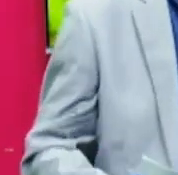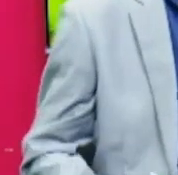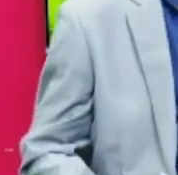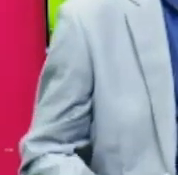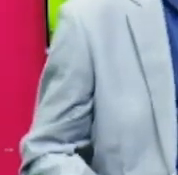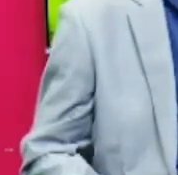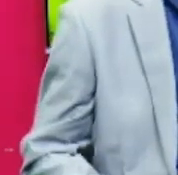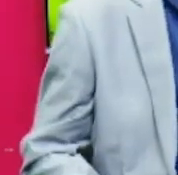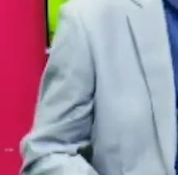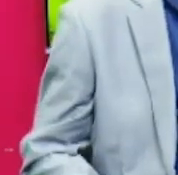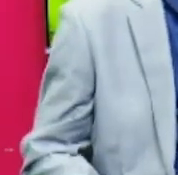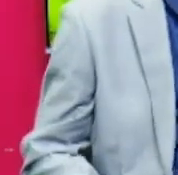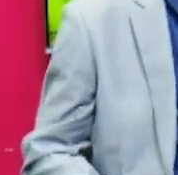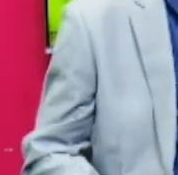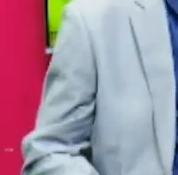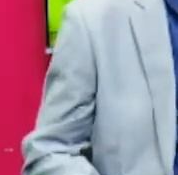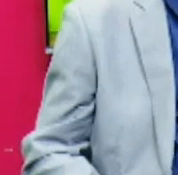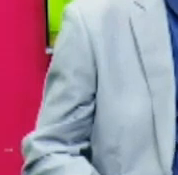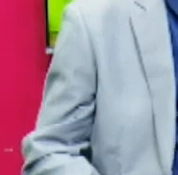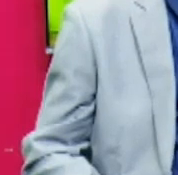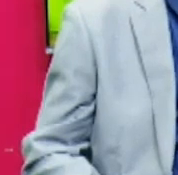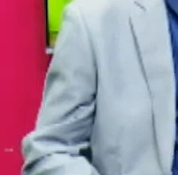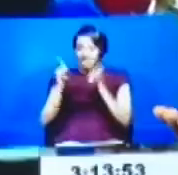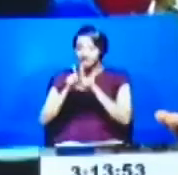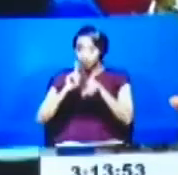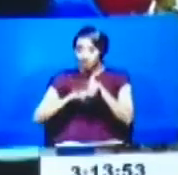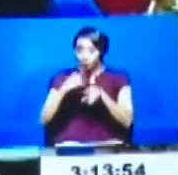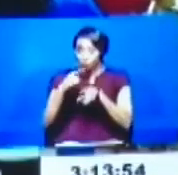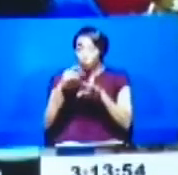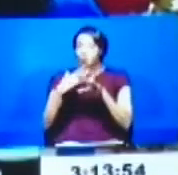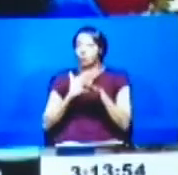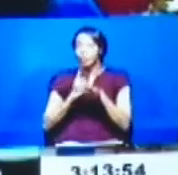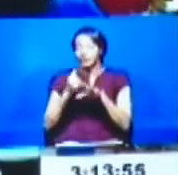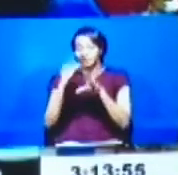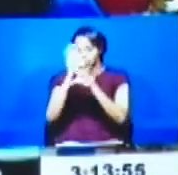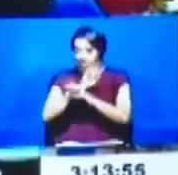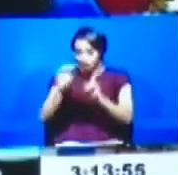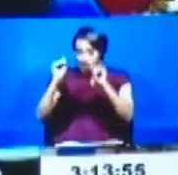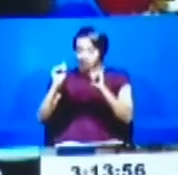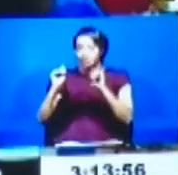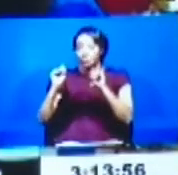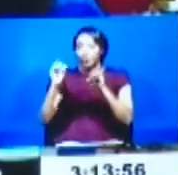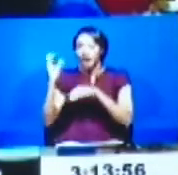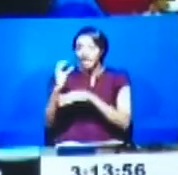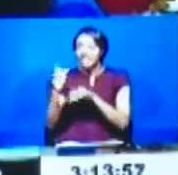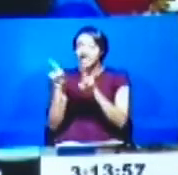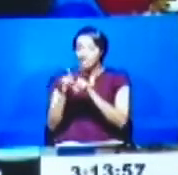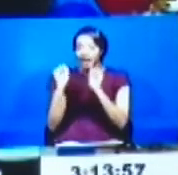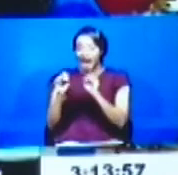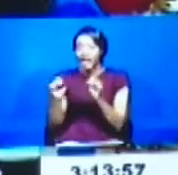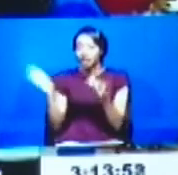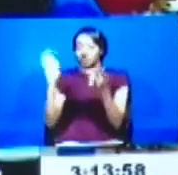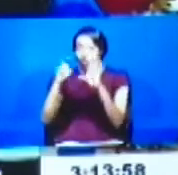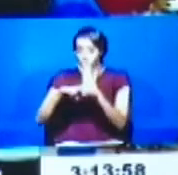muabulida kalulu kamaze kugwa. Why post election violence ujijukira. Ya vamu coalition government. Certainly singa Ruto ya sigala